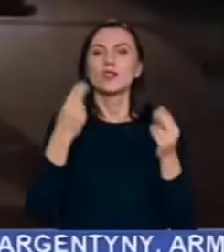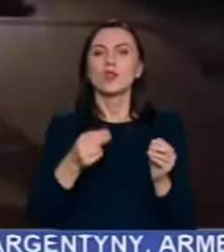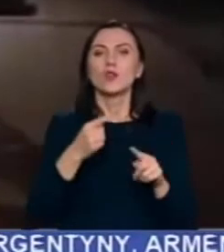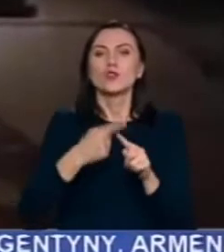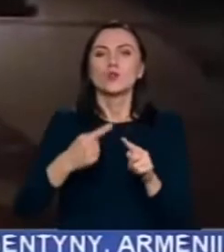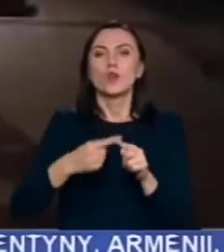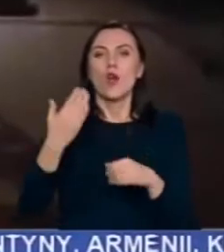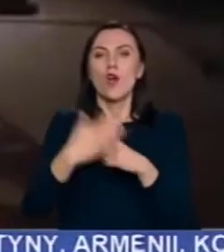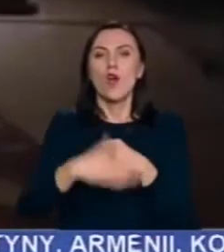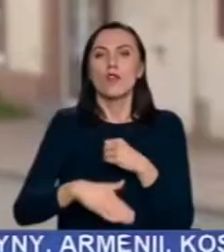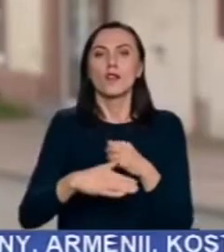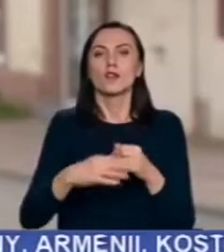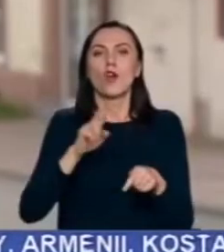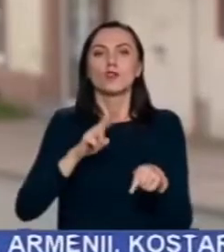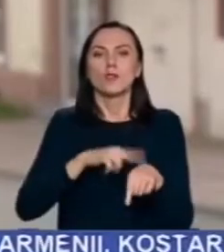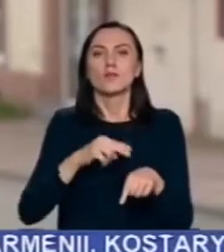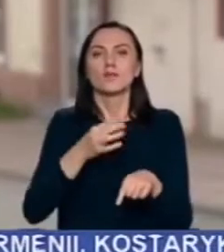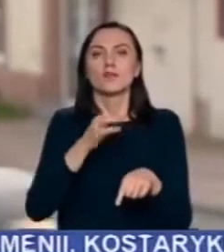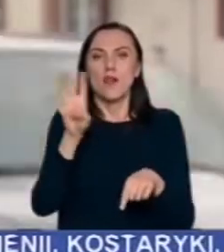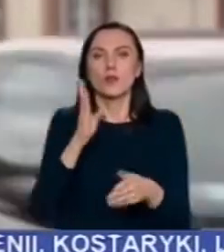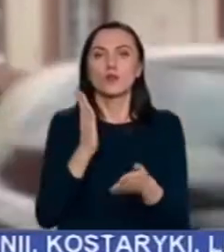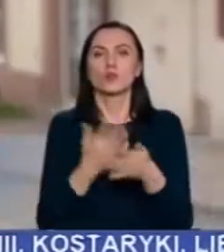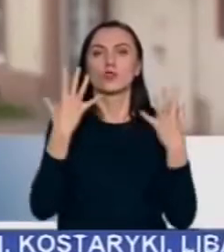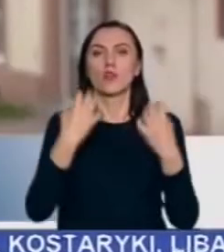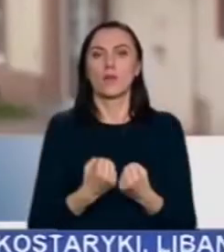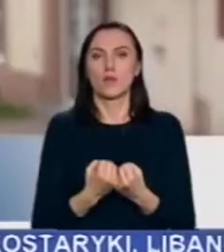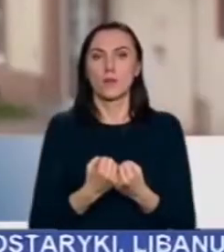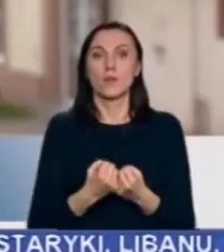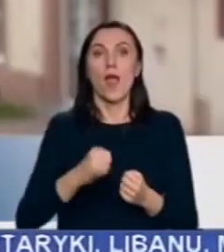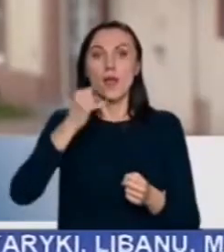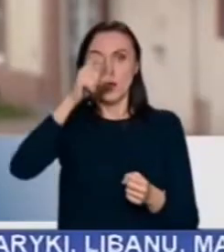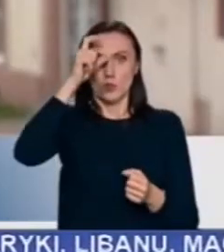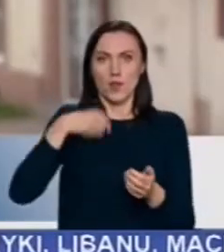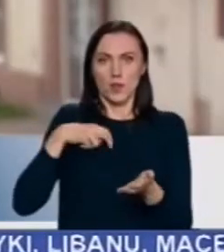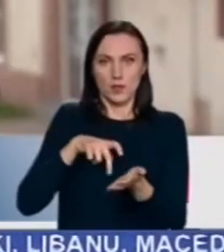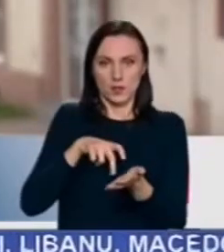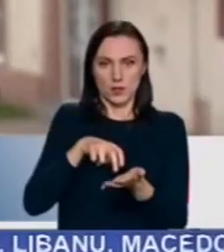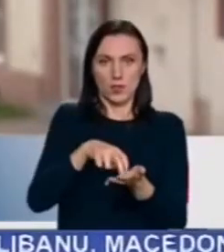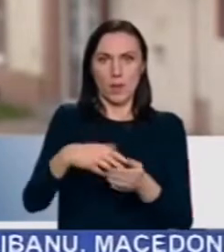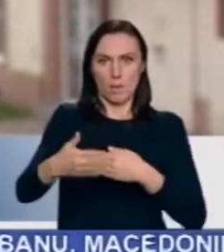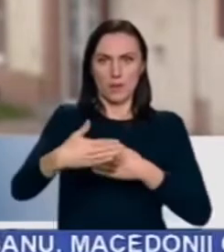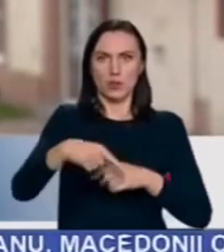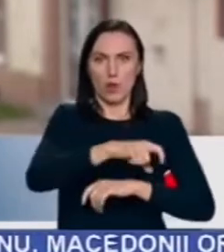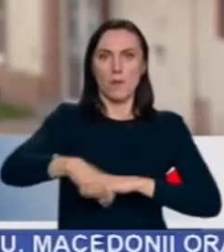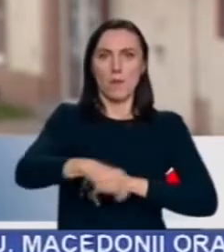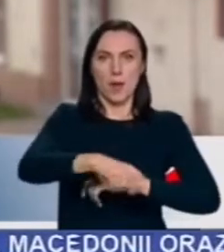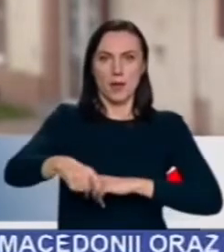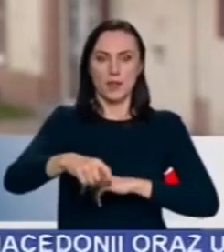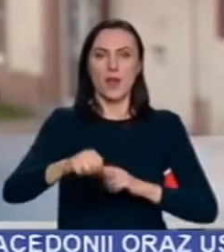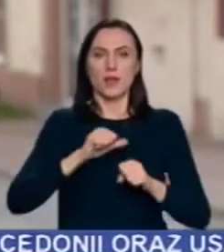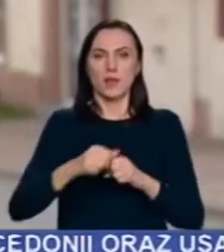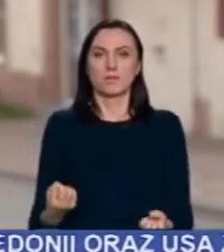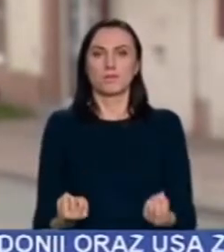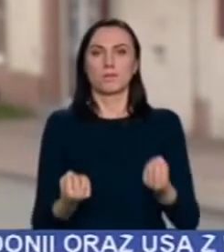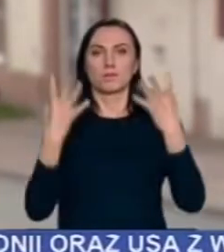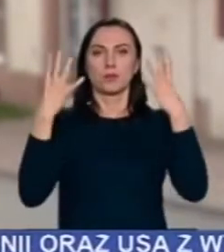zmrok zapada wcześnie. Kiedy pieszy wchodzi, zbliża się do tego przejścia, zapalają się takie bardzo wyraźne,